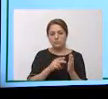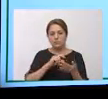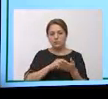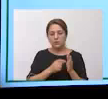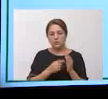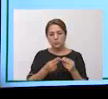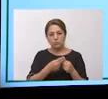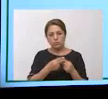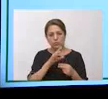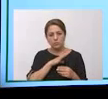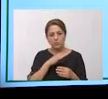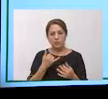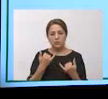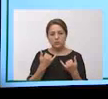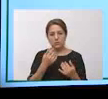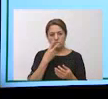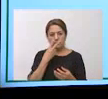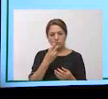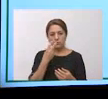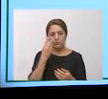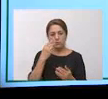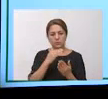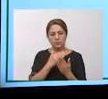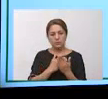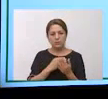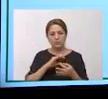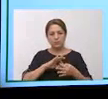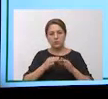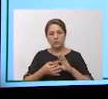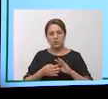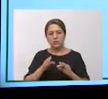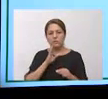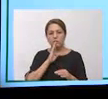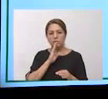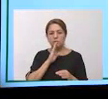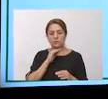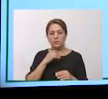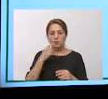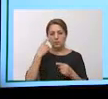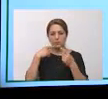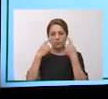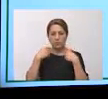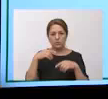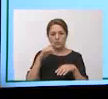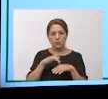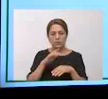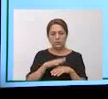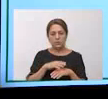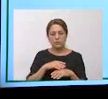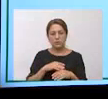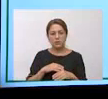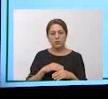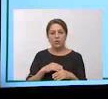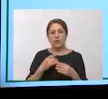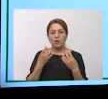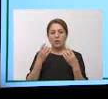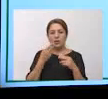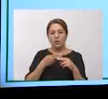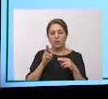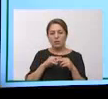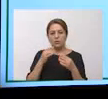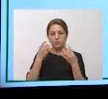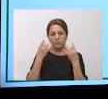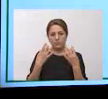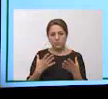Давайте рассмотрим пример двусоставных предложений. «Девочка перестала плакать» – это простое,